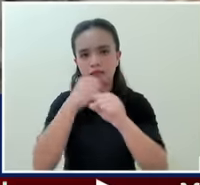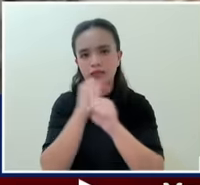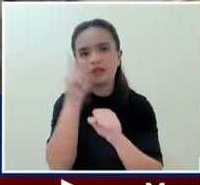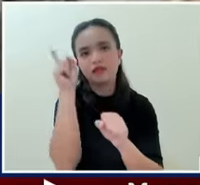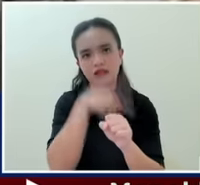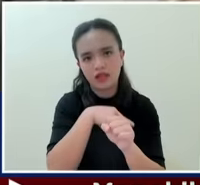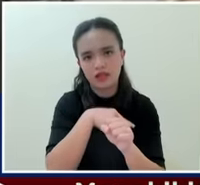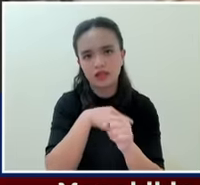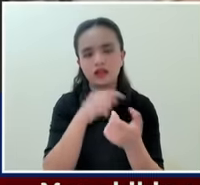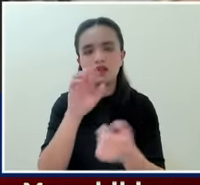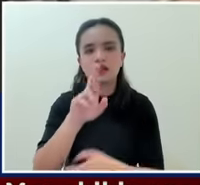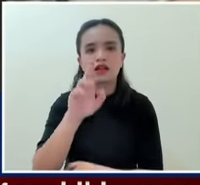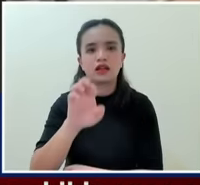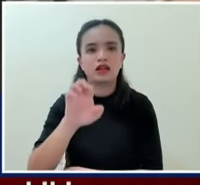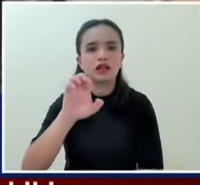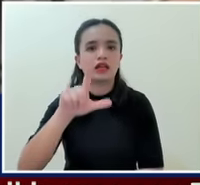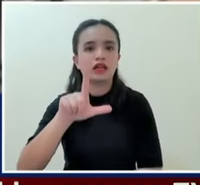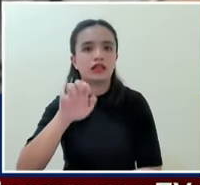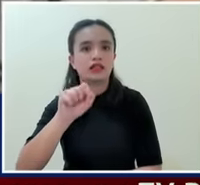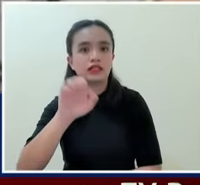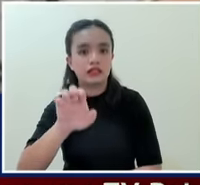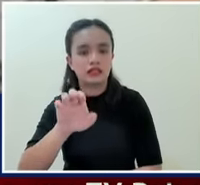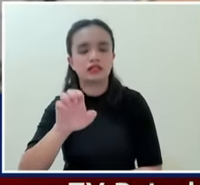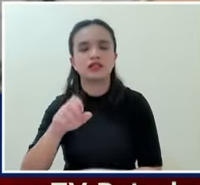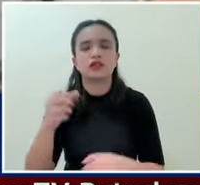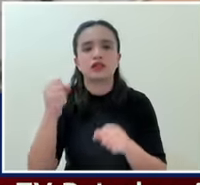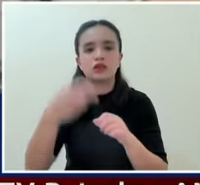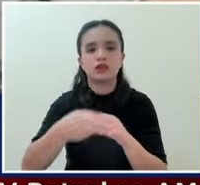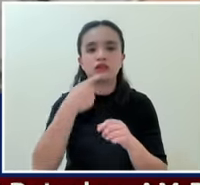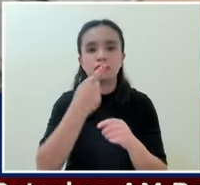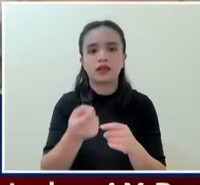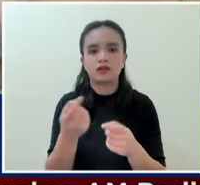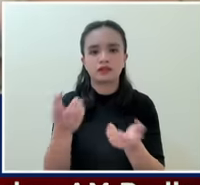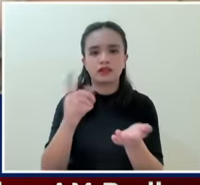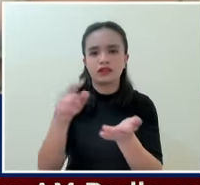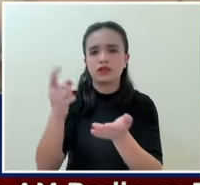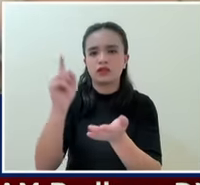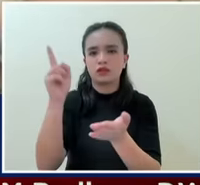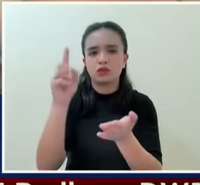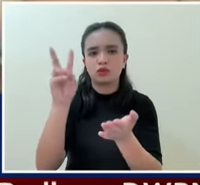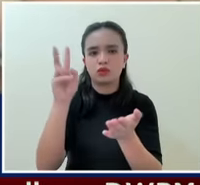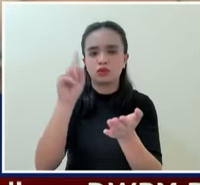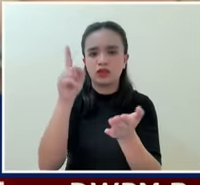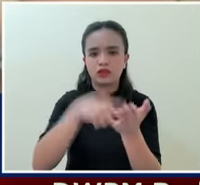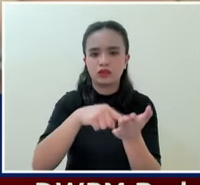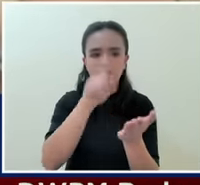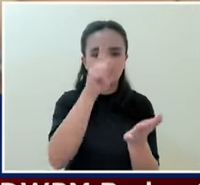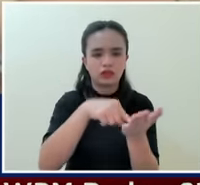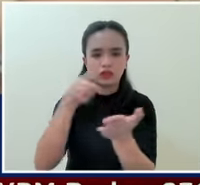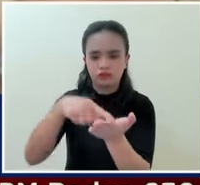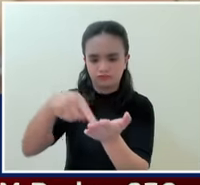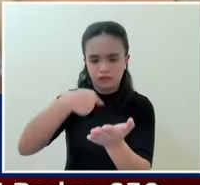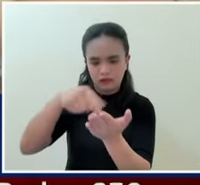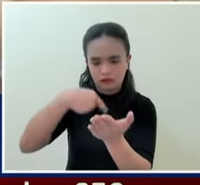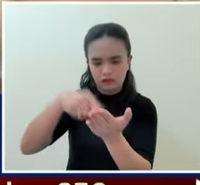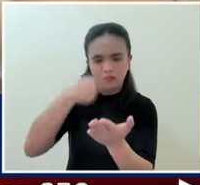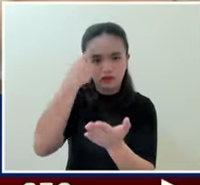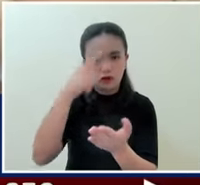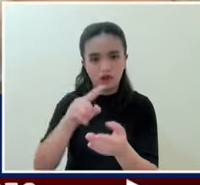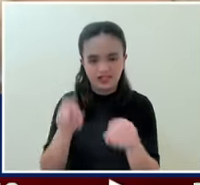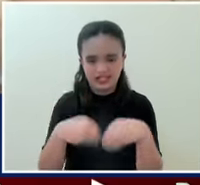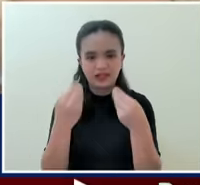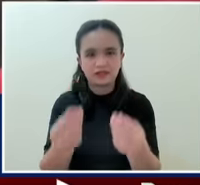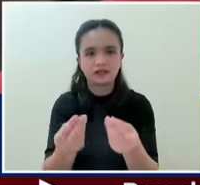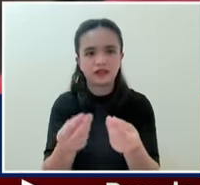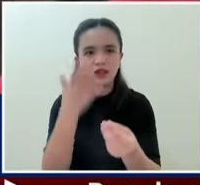order. Ayon sa tatlo, hiningan umano sila ng babae ng tigi 100,000 piso para sa release order, kasama pa ang umano'y